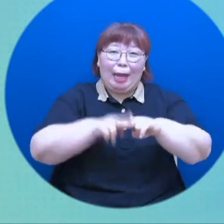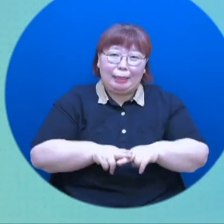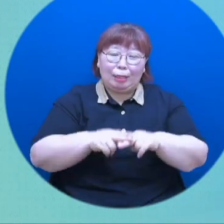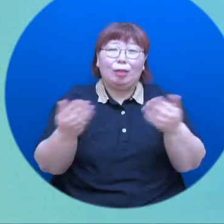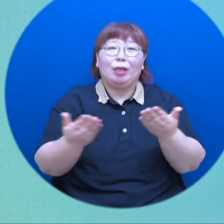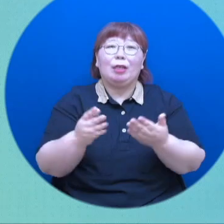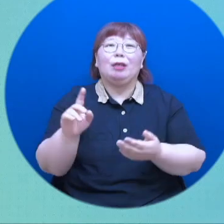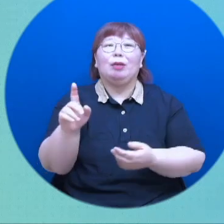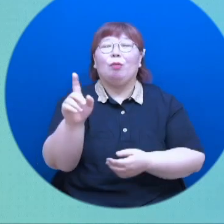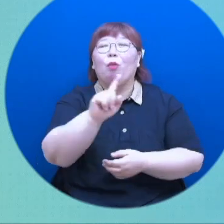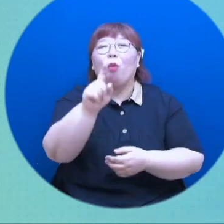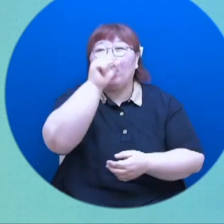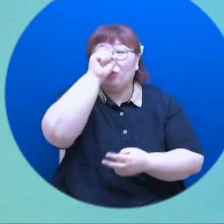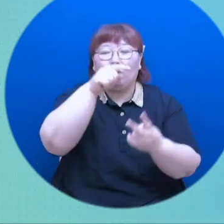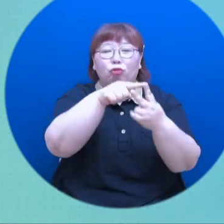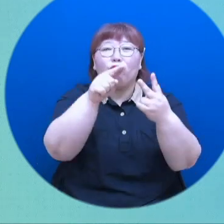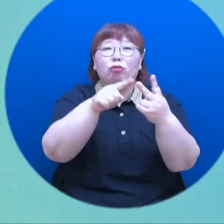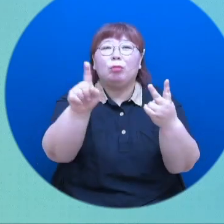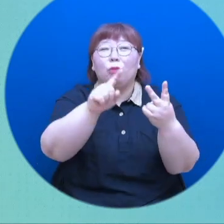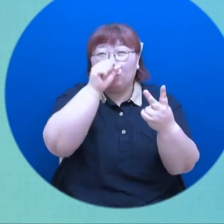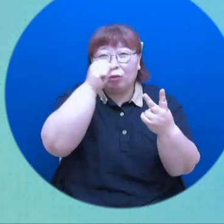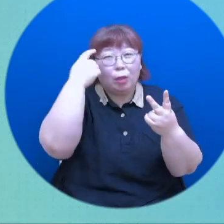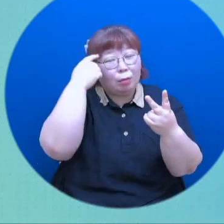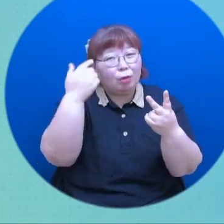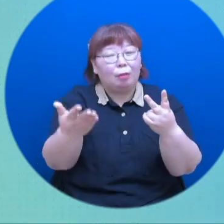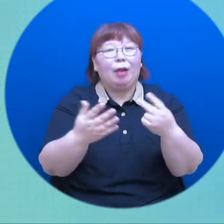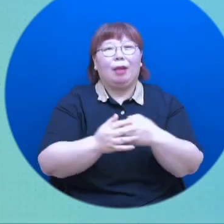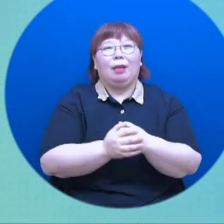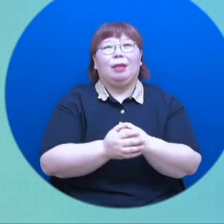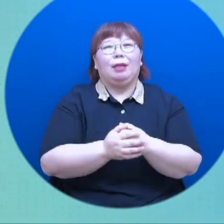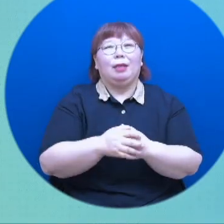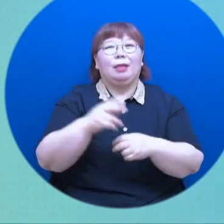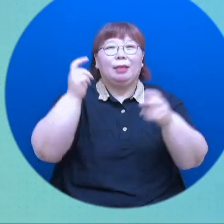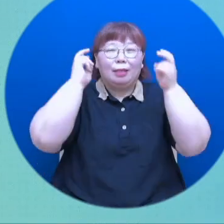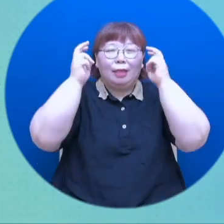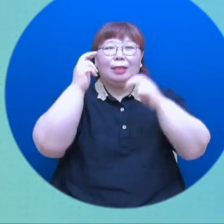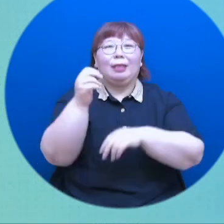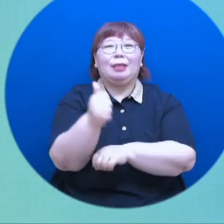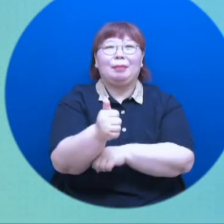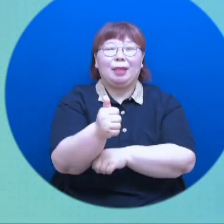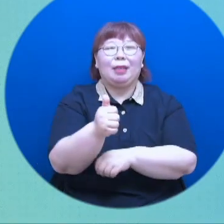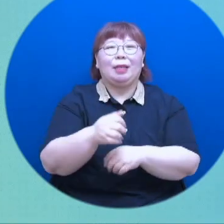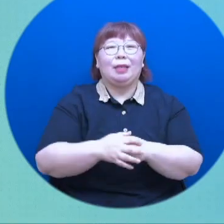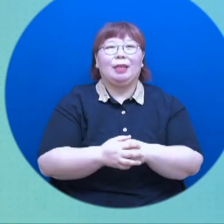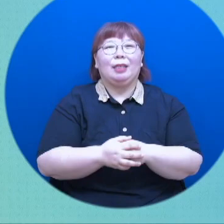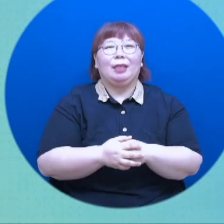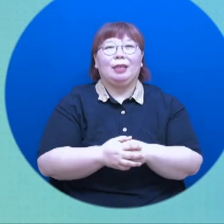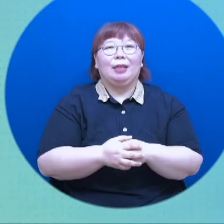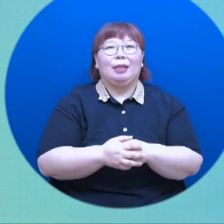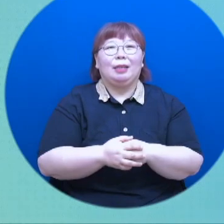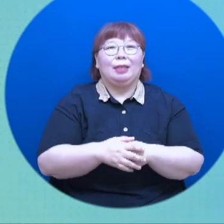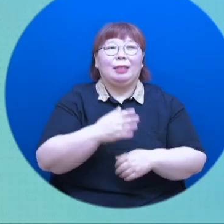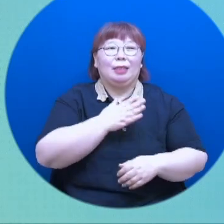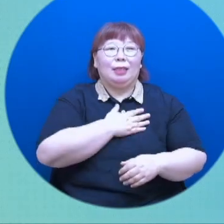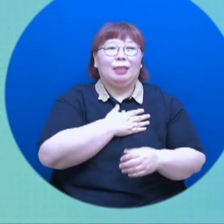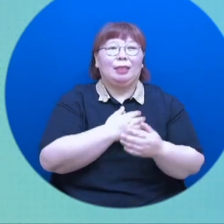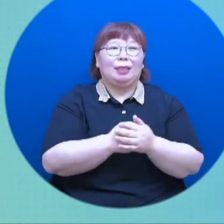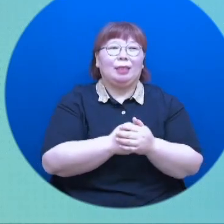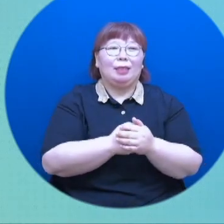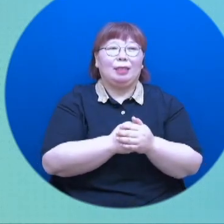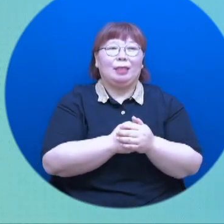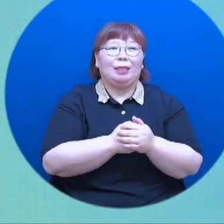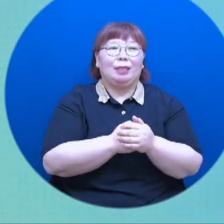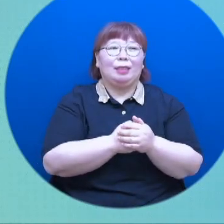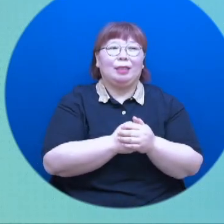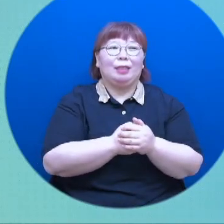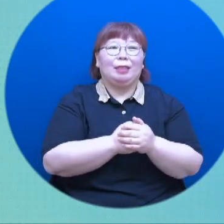앉아있는 거죠. 그랬더니 그 사장님이 앞서가고 자기는 가운데 서고 사모님은